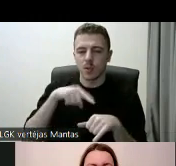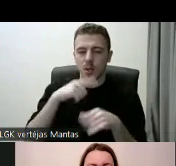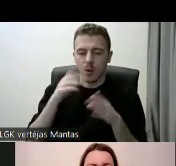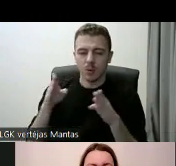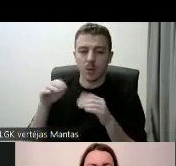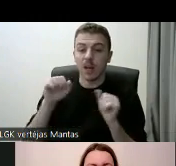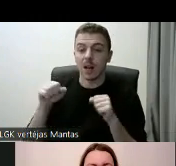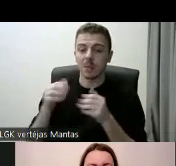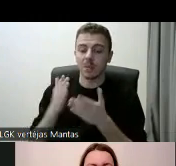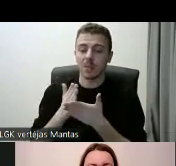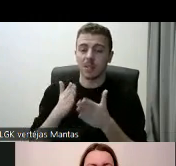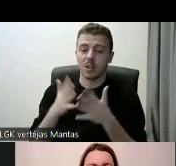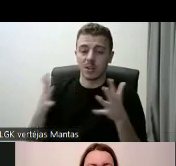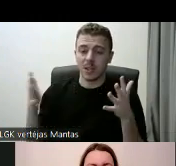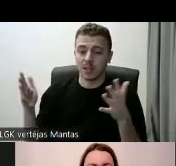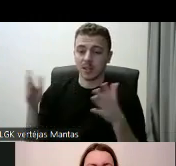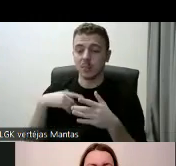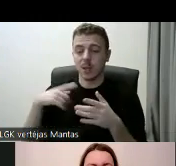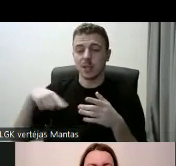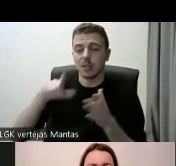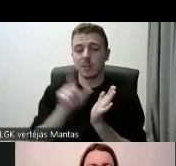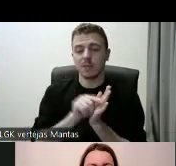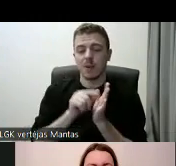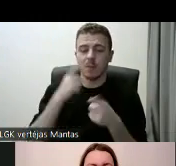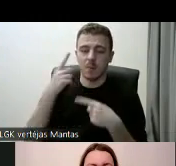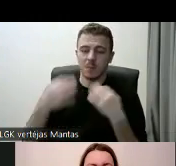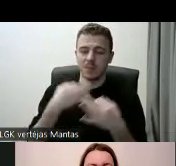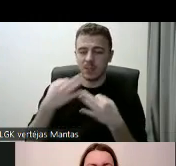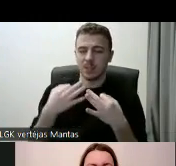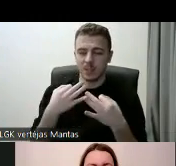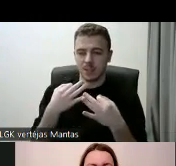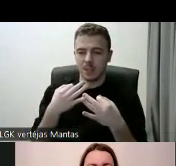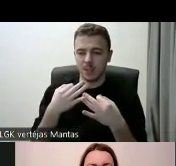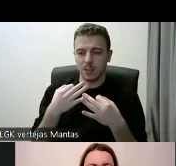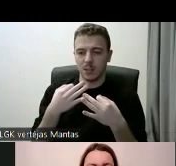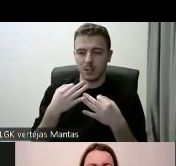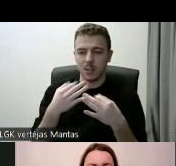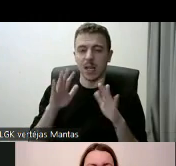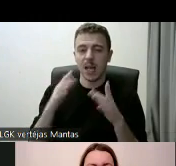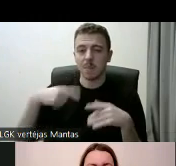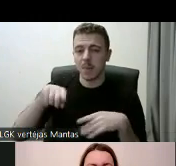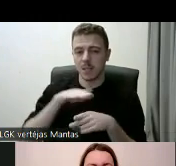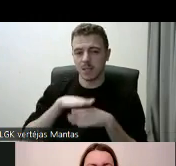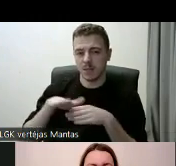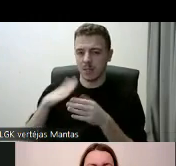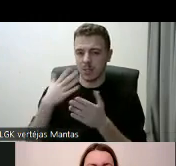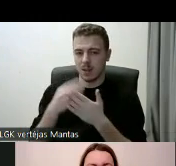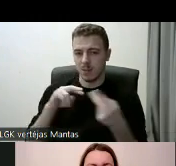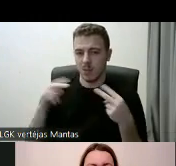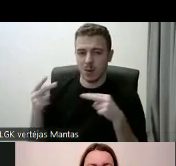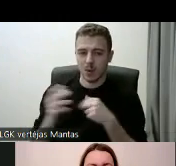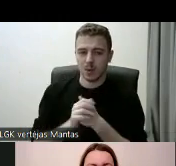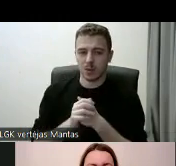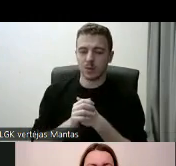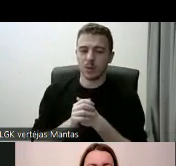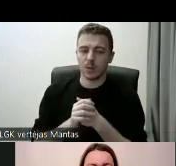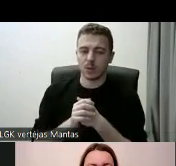yra didesnės, tai mes privalome apsvarstyti, kaip mes įgyvendysime savo pokytį, kad jis būtų